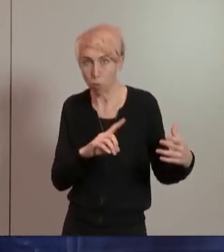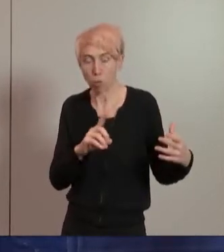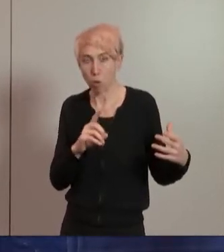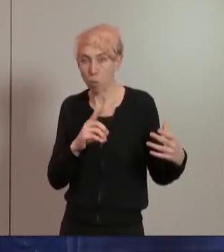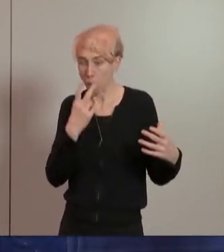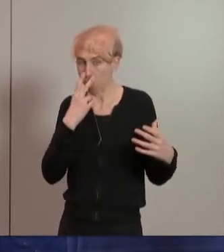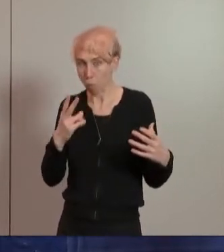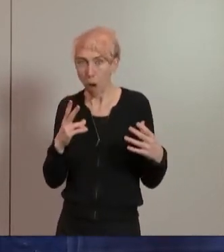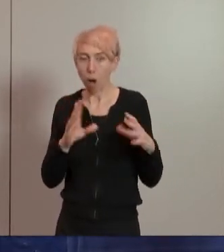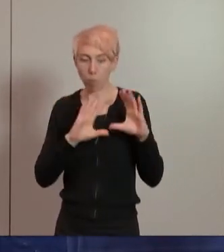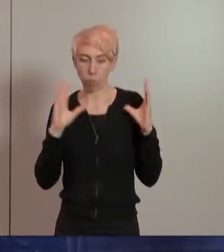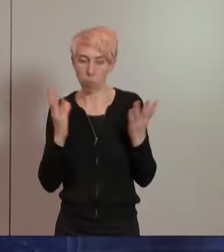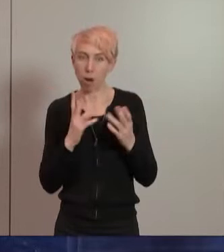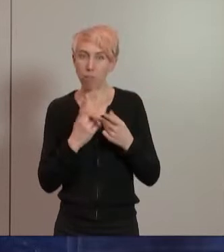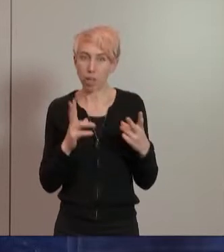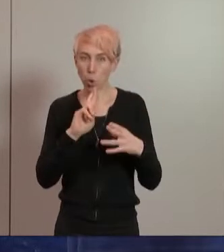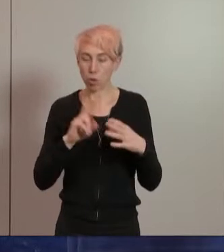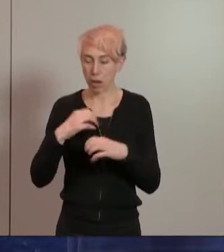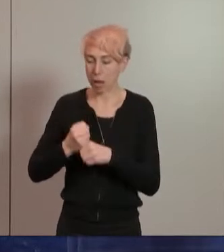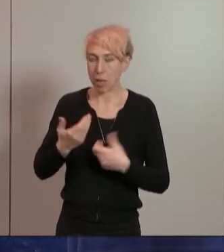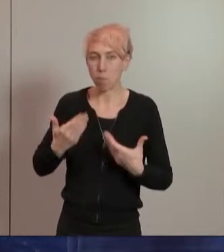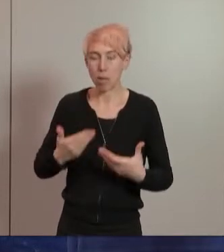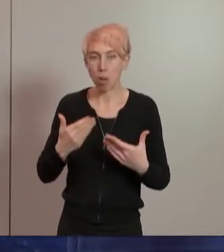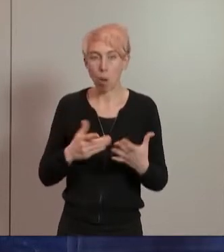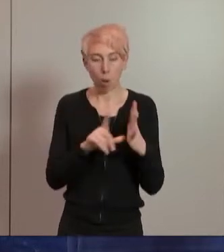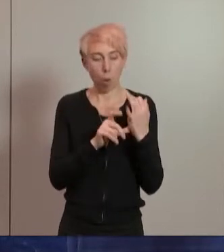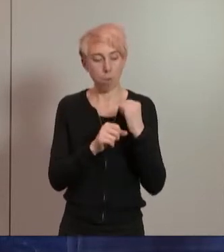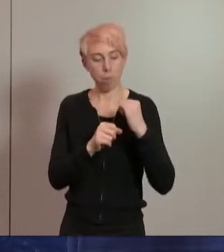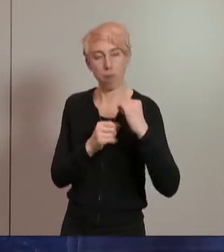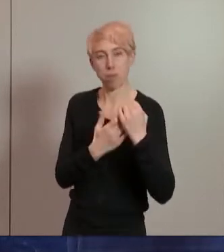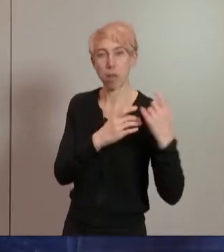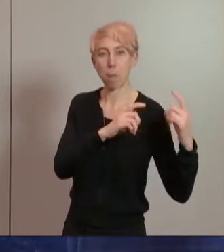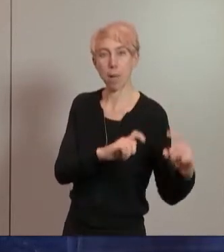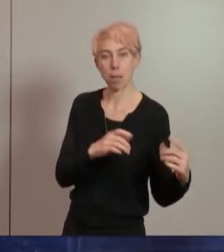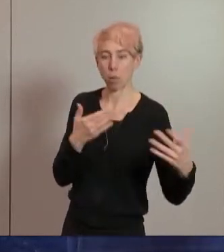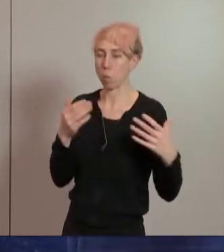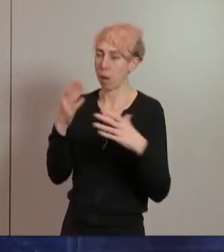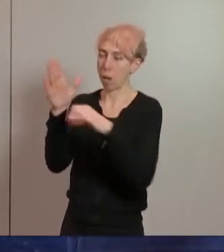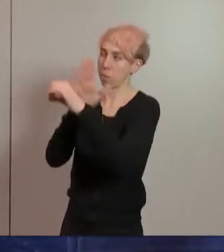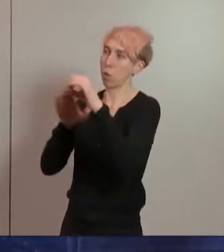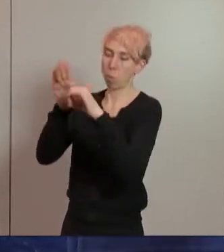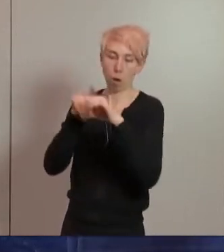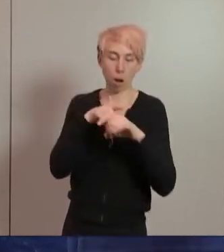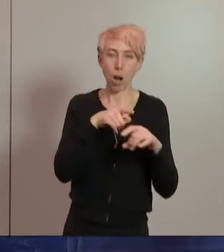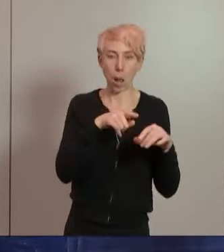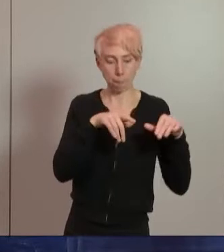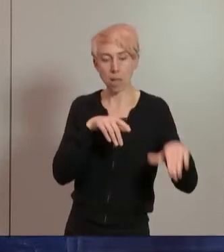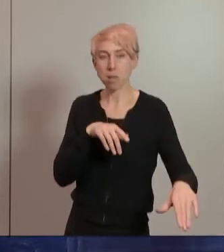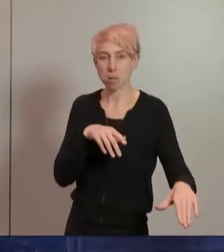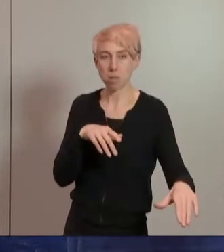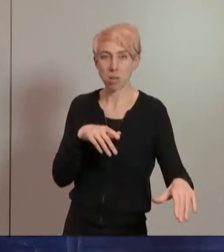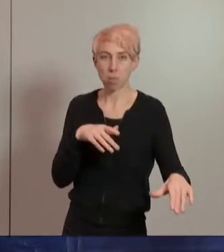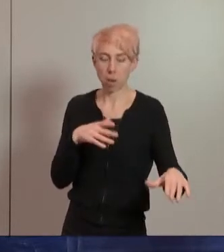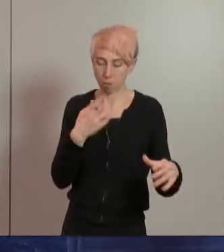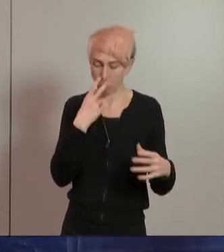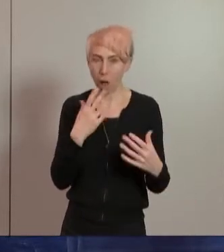baisse sur l'année écoulée. Ils sont même en baisse de manière plus importante que sur le reste de la métropole. Donc il y a ce décalage entre gérer une